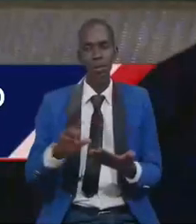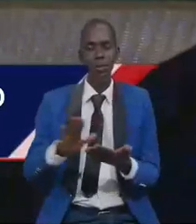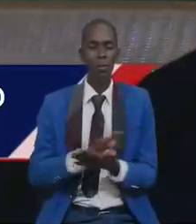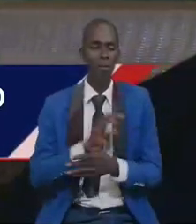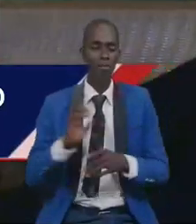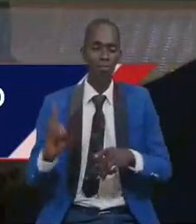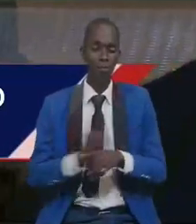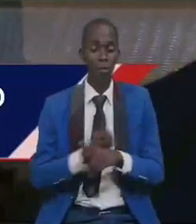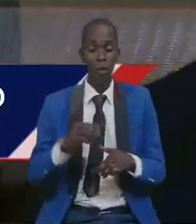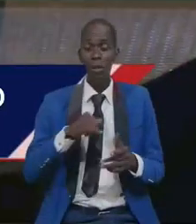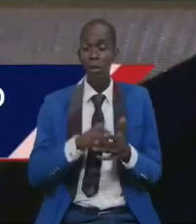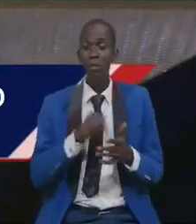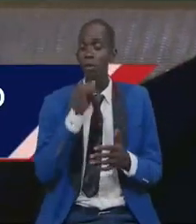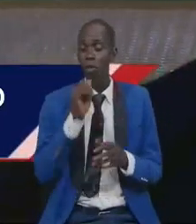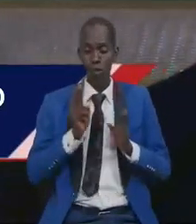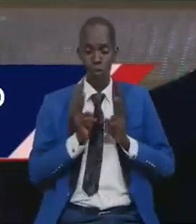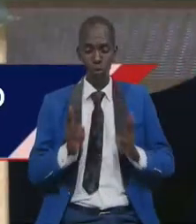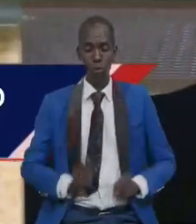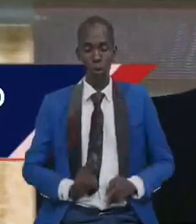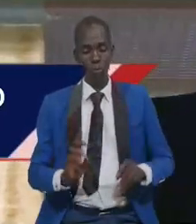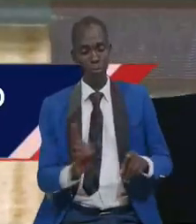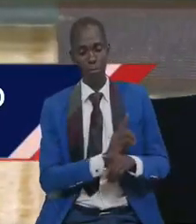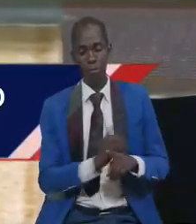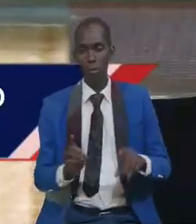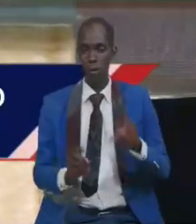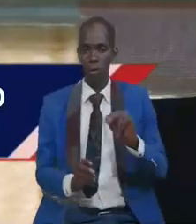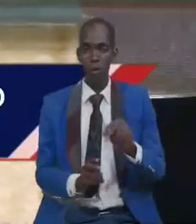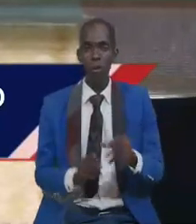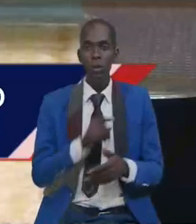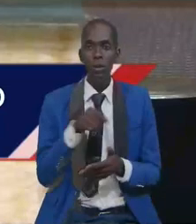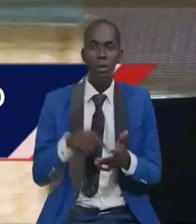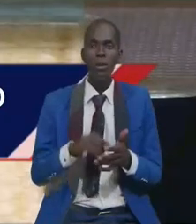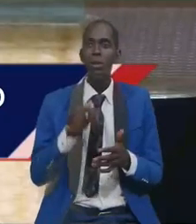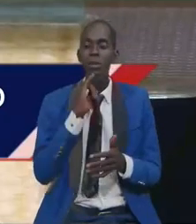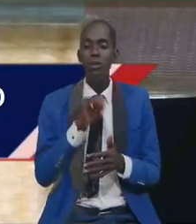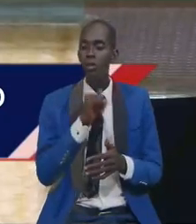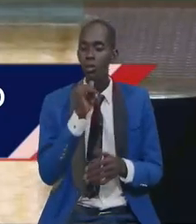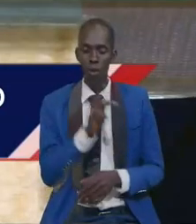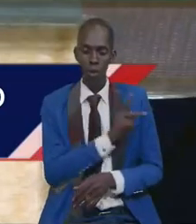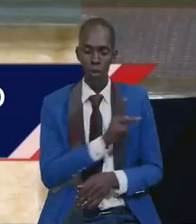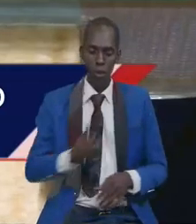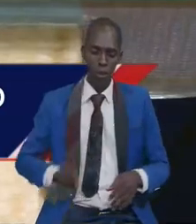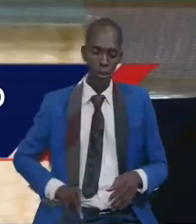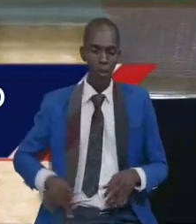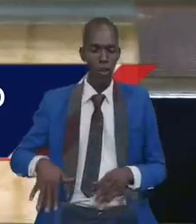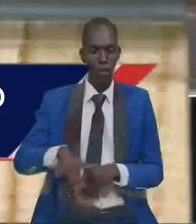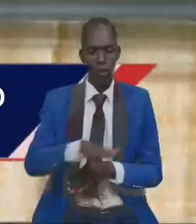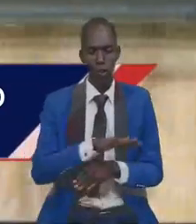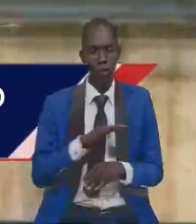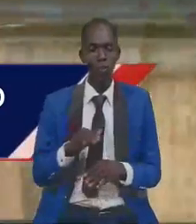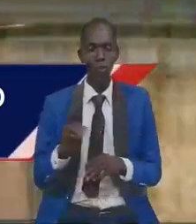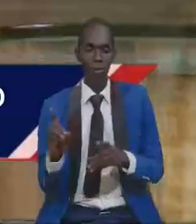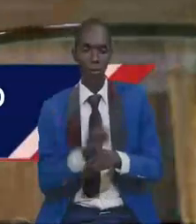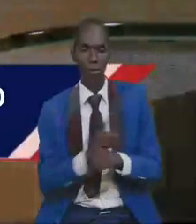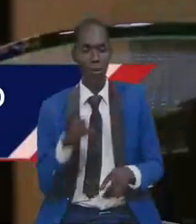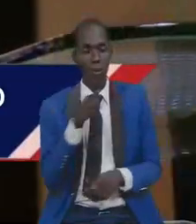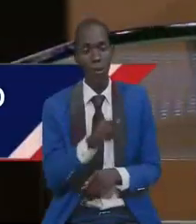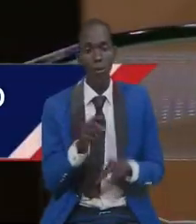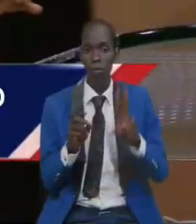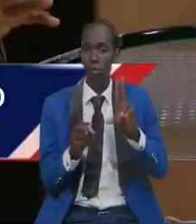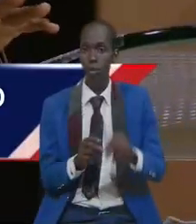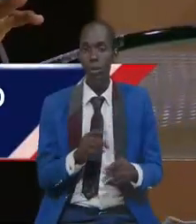discipline humaine. Ce n'est pas une discipline de royaume. Ce n'est pas son royaume qu'il avait discipliné, mais ce n'est